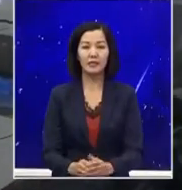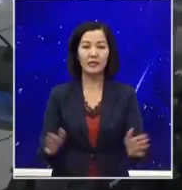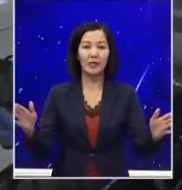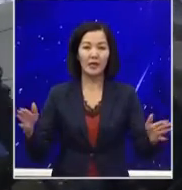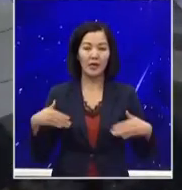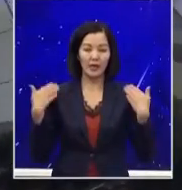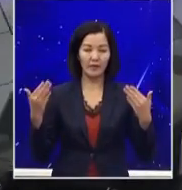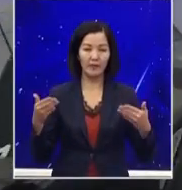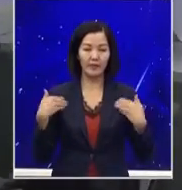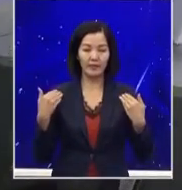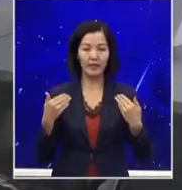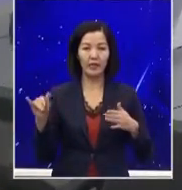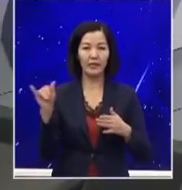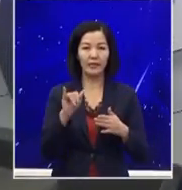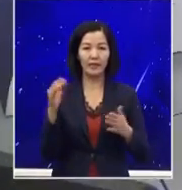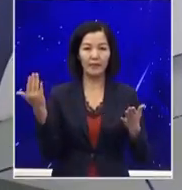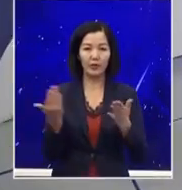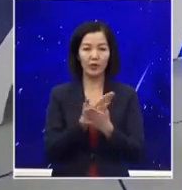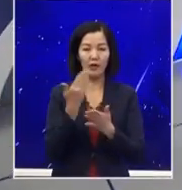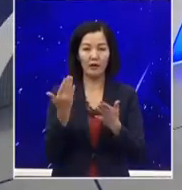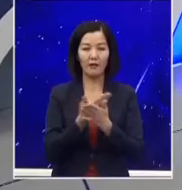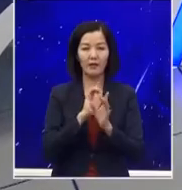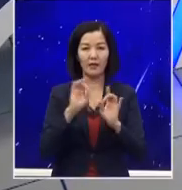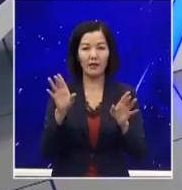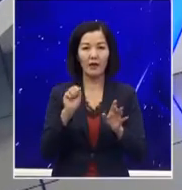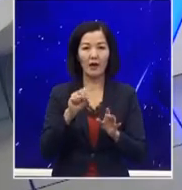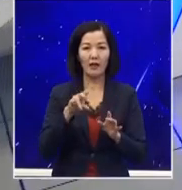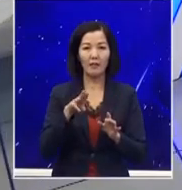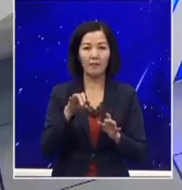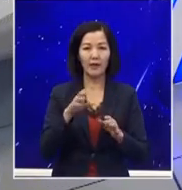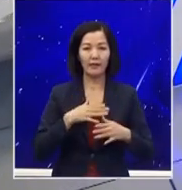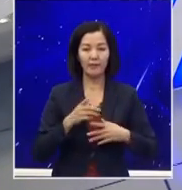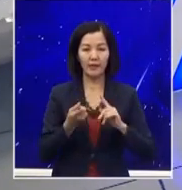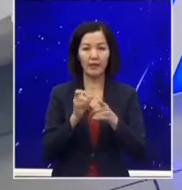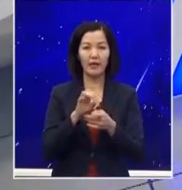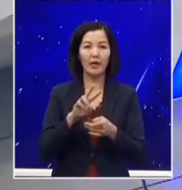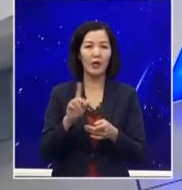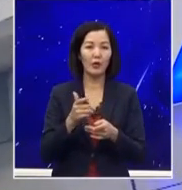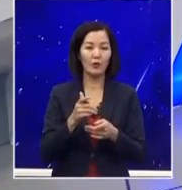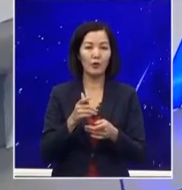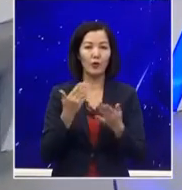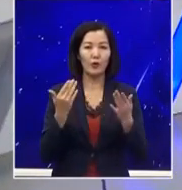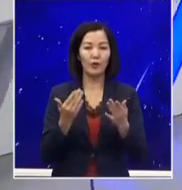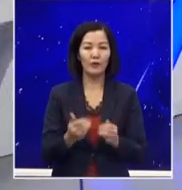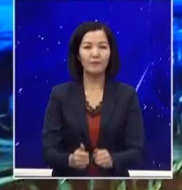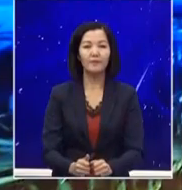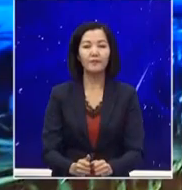Ассаламу алейкум, қадірмен дүгірілмен, тікелей эфирде қорытын жаңалықтар, студияда Алмат Хамид, сурдо дырмада Айгүл Жұмашқызы.